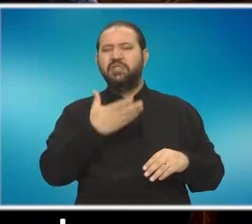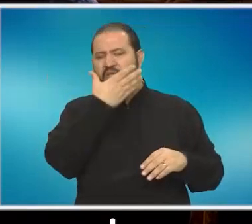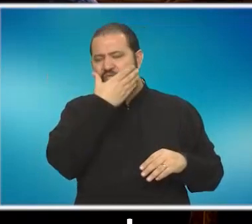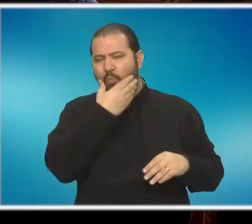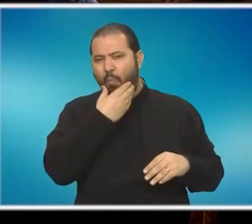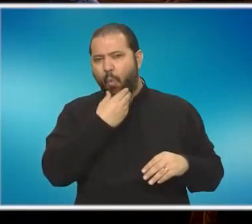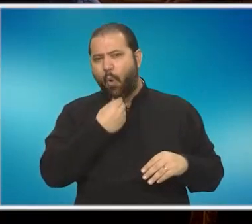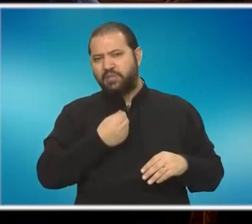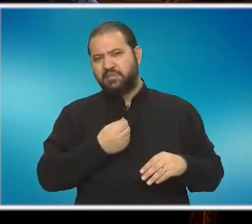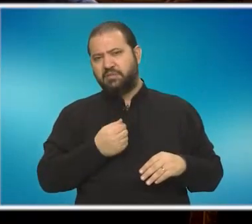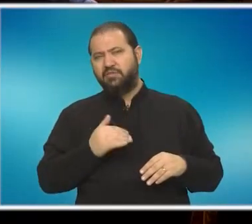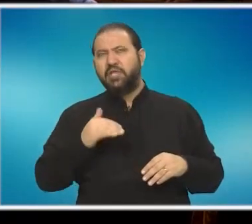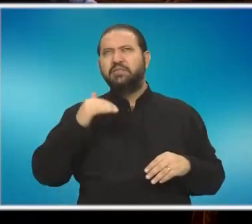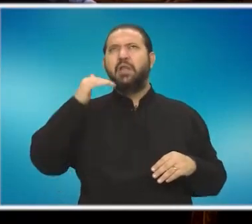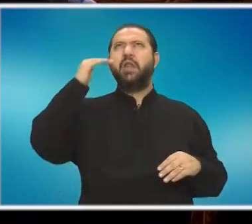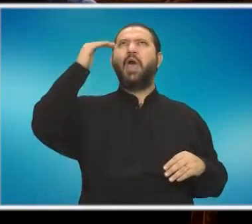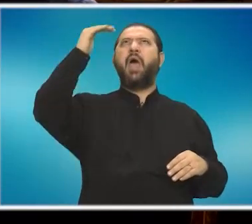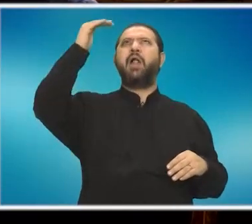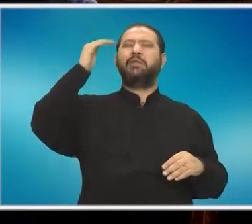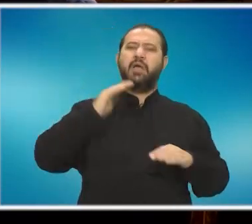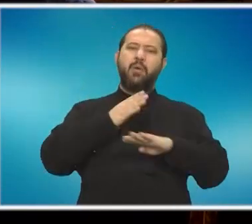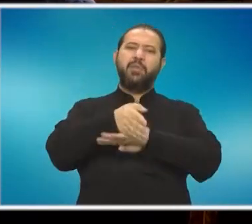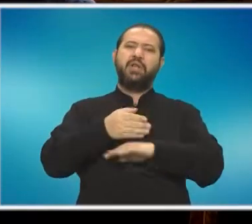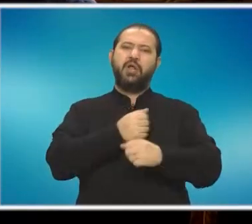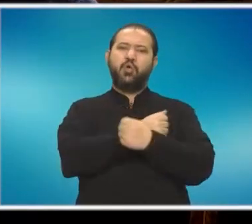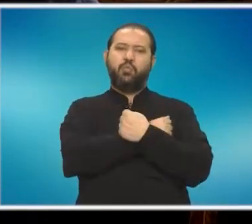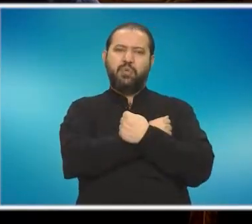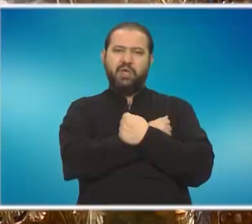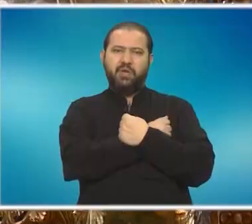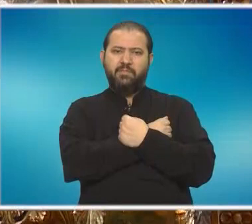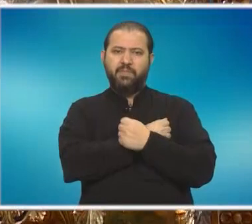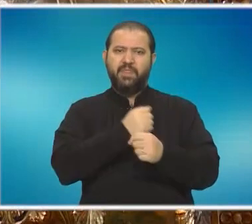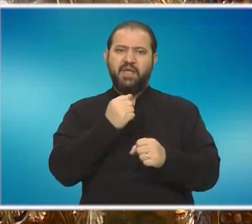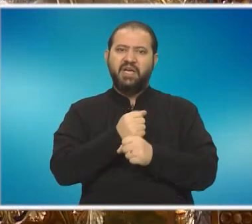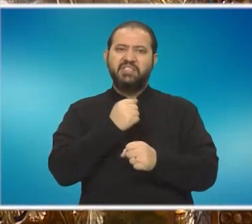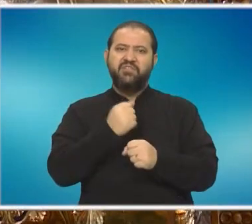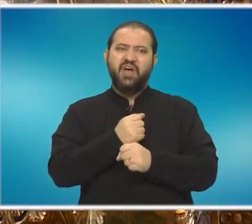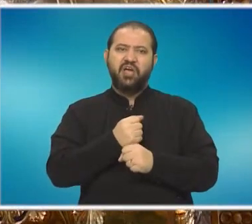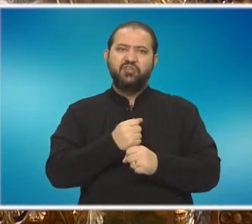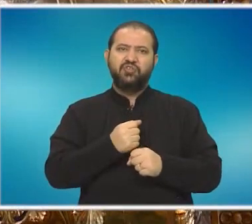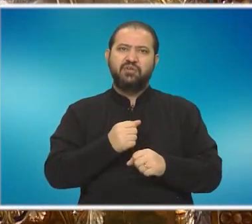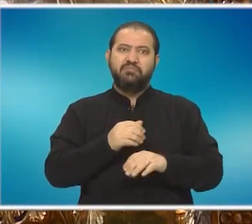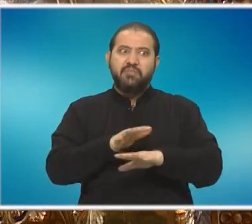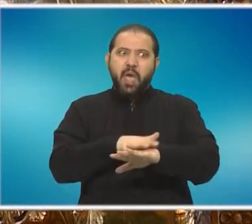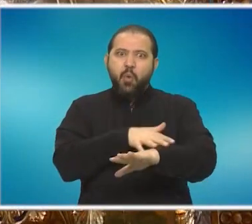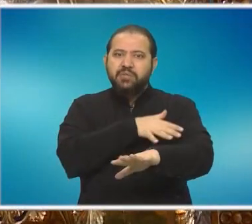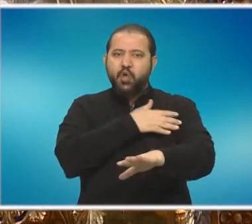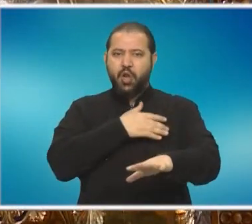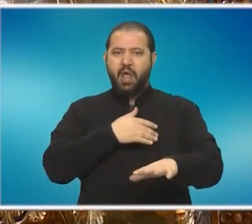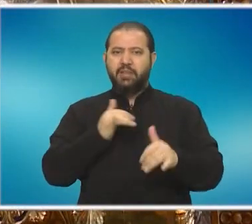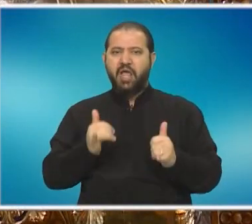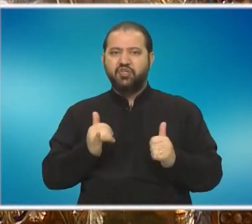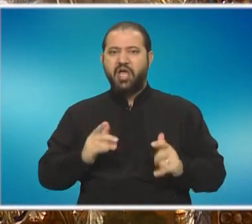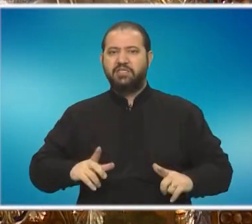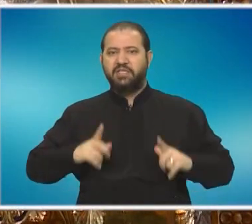atât de delicat și atât de înalt prin iubire, că devine copleșitor.